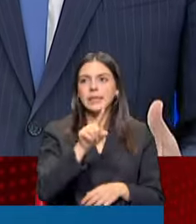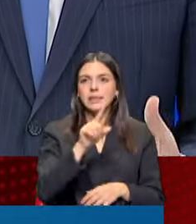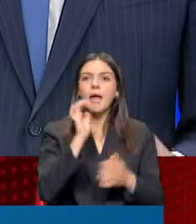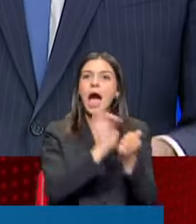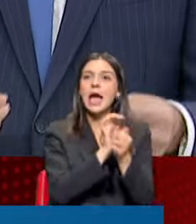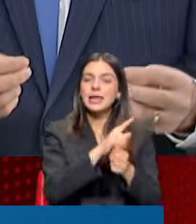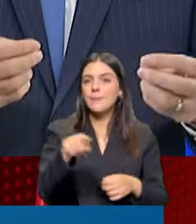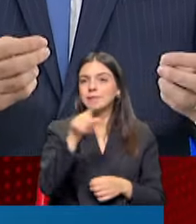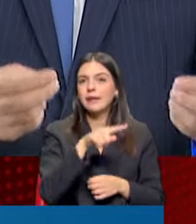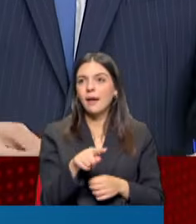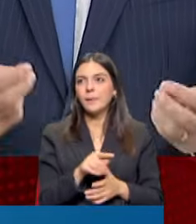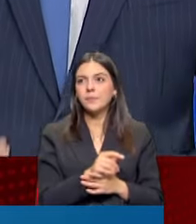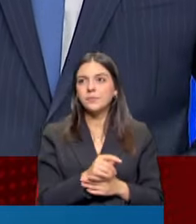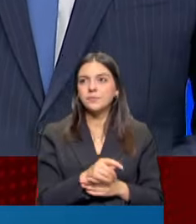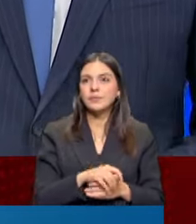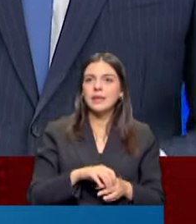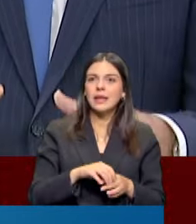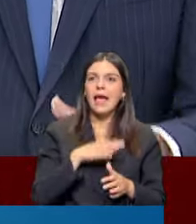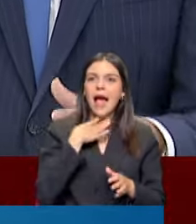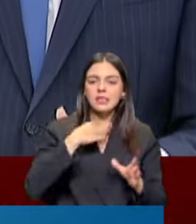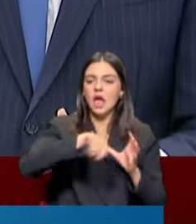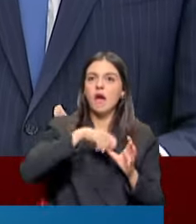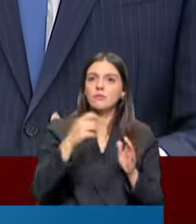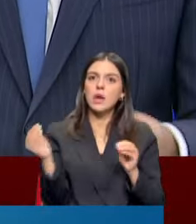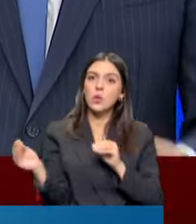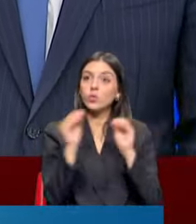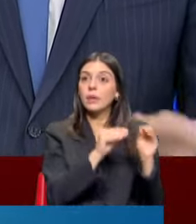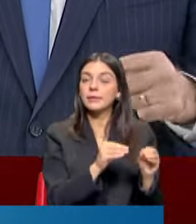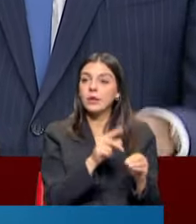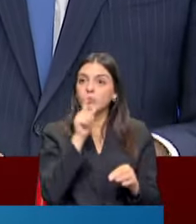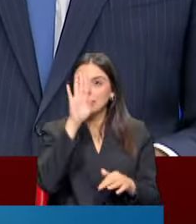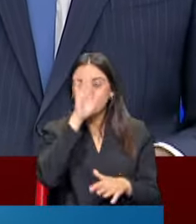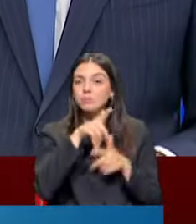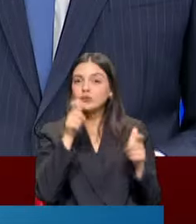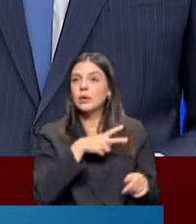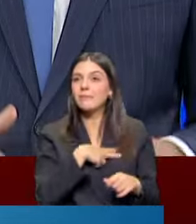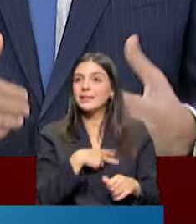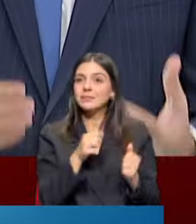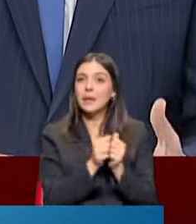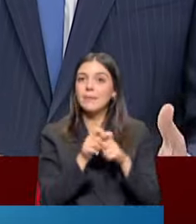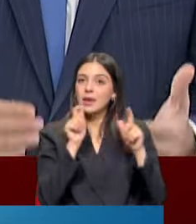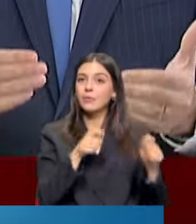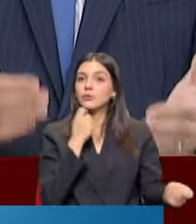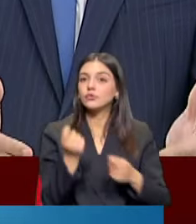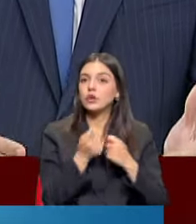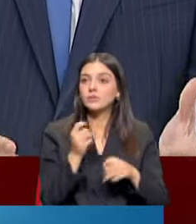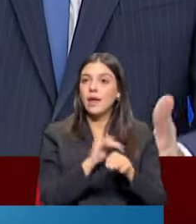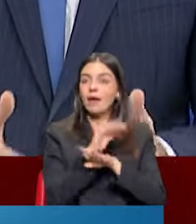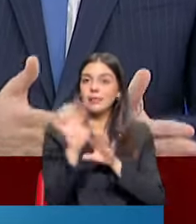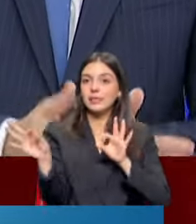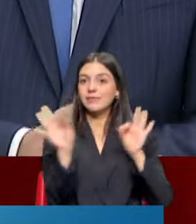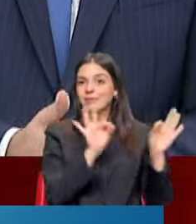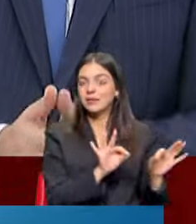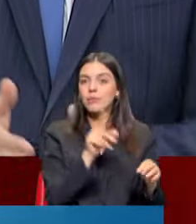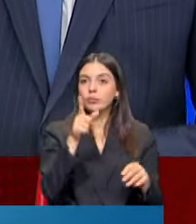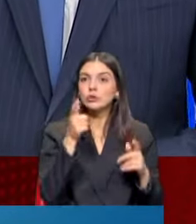ailemize kavurma götürebildik mesela. Bunu İstanbul Büyükşehir Belediyesi ile yaptığımız bir çalışmayla hayata geçirdik.